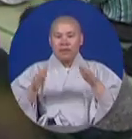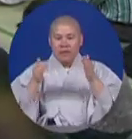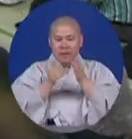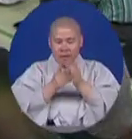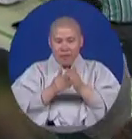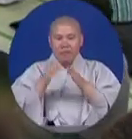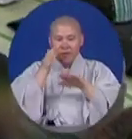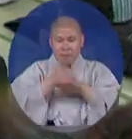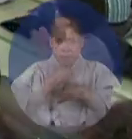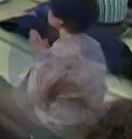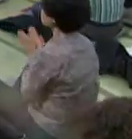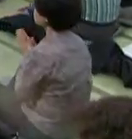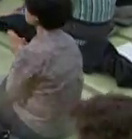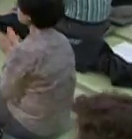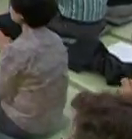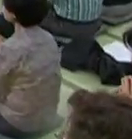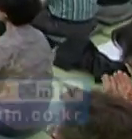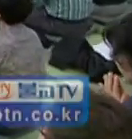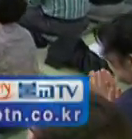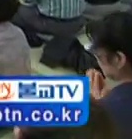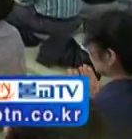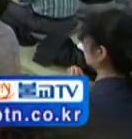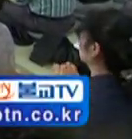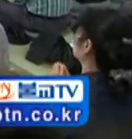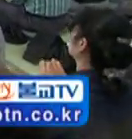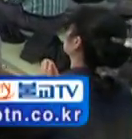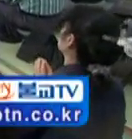못한다. 그 밖으로 저 허공꽃이 보이는 건 눈병에서 온 거고 또 고통이